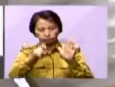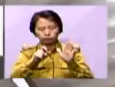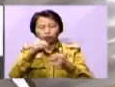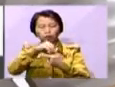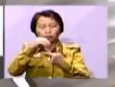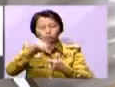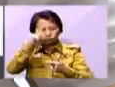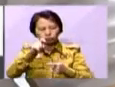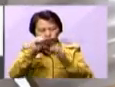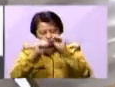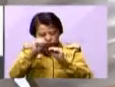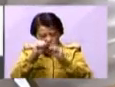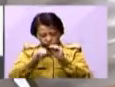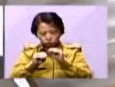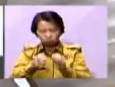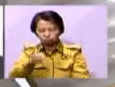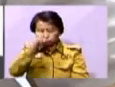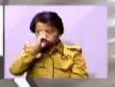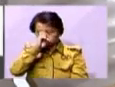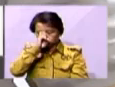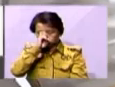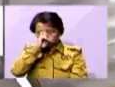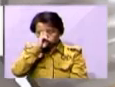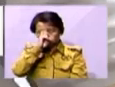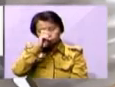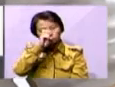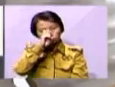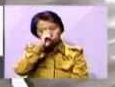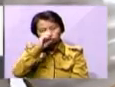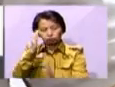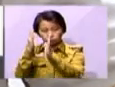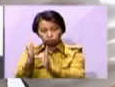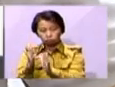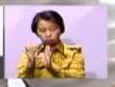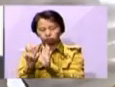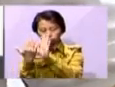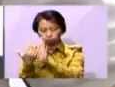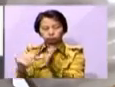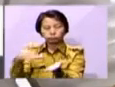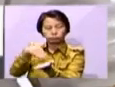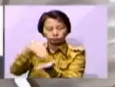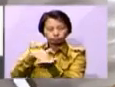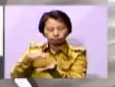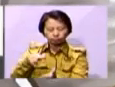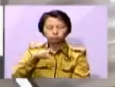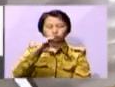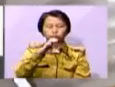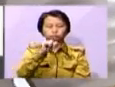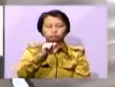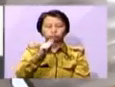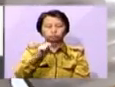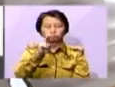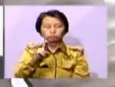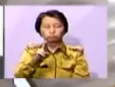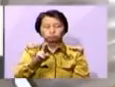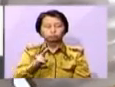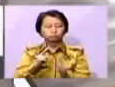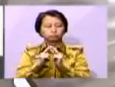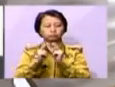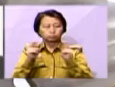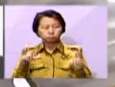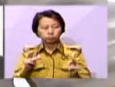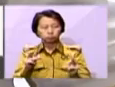pindaan yang lebih ketat terhadap perundangan soal pencatutan ini amat